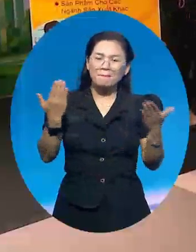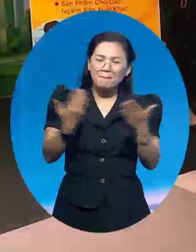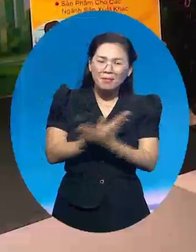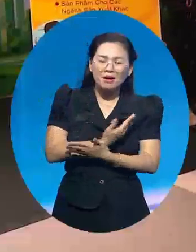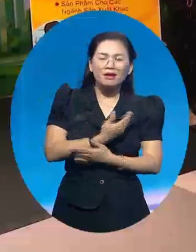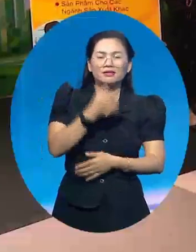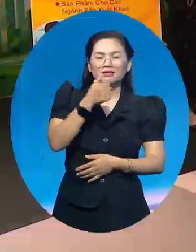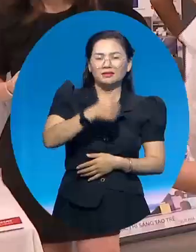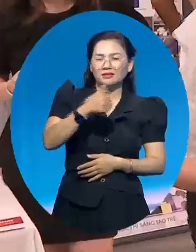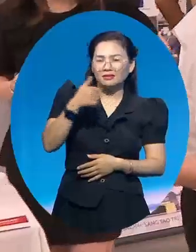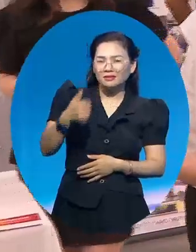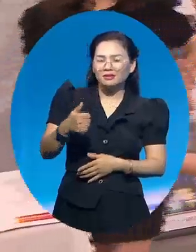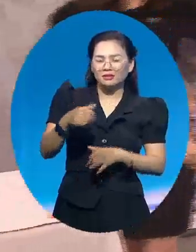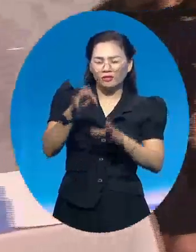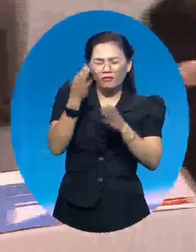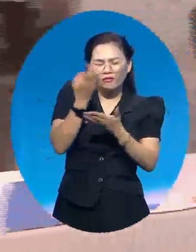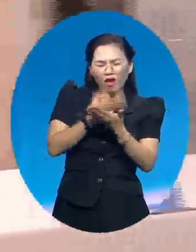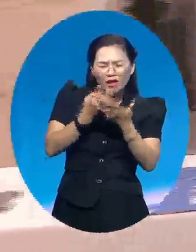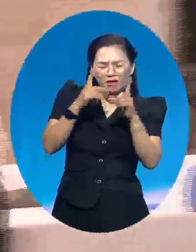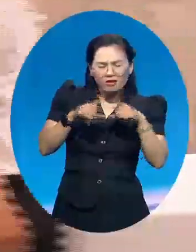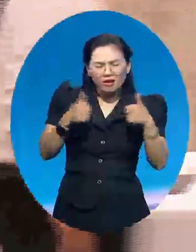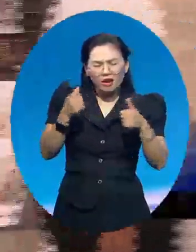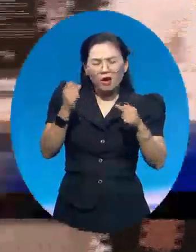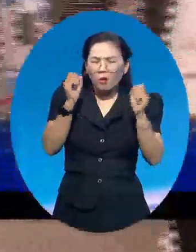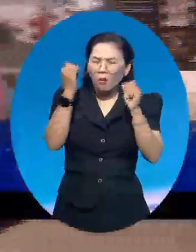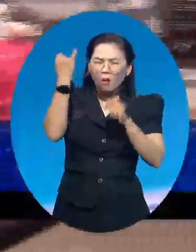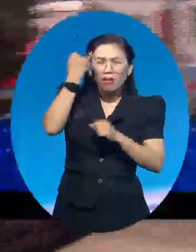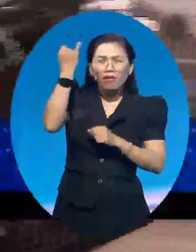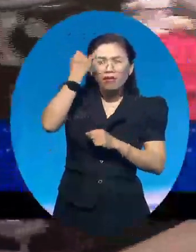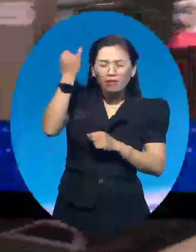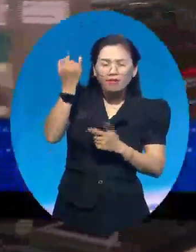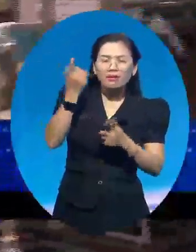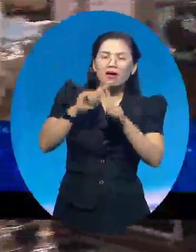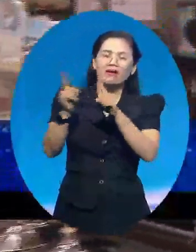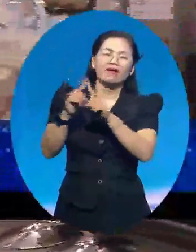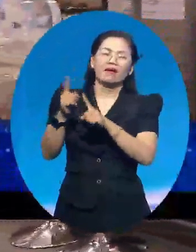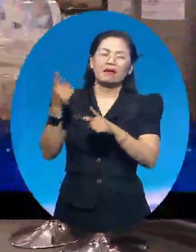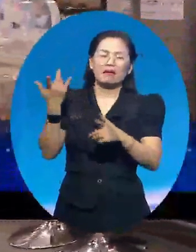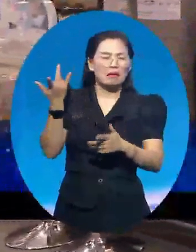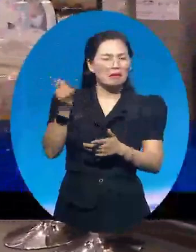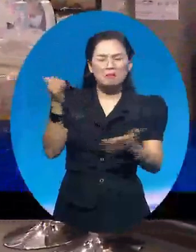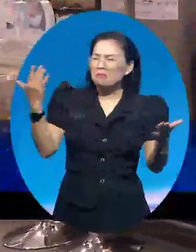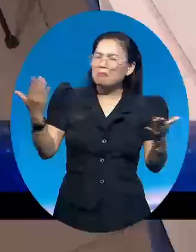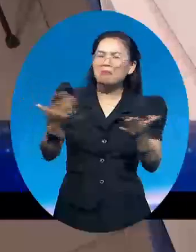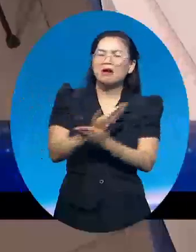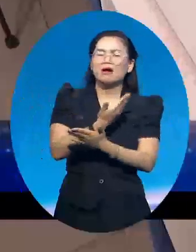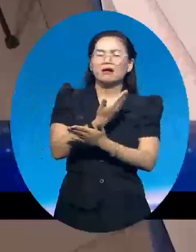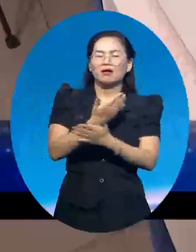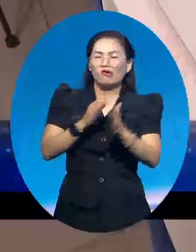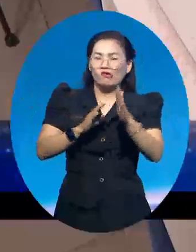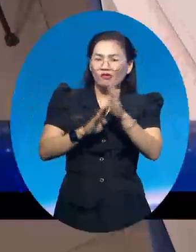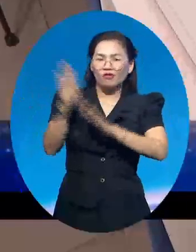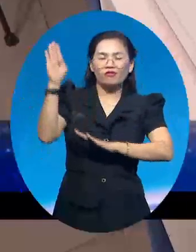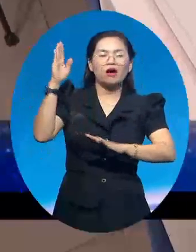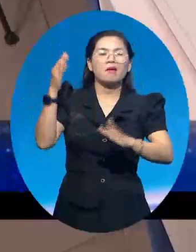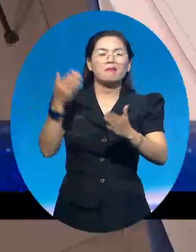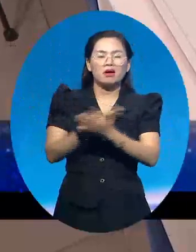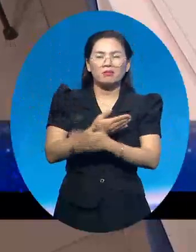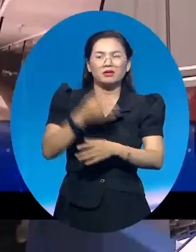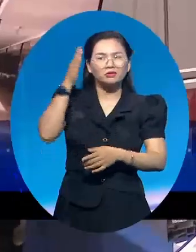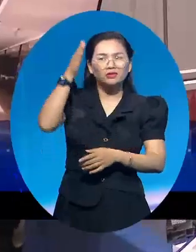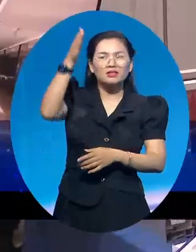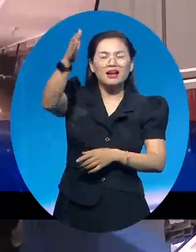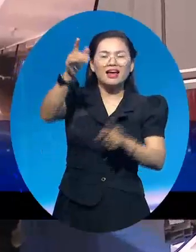nhà vôi đến từng đường nét ý tưởng, góp phần định hướng các xu hướng thiết kế mang tính đương đại, gồm cả những bứt phá mới mẻ, mang tính dự